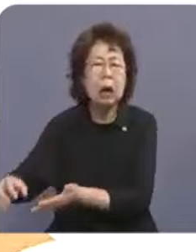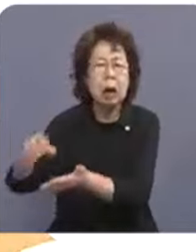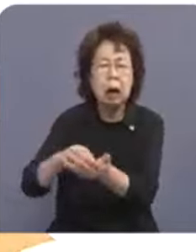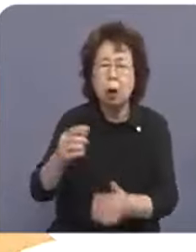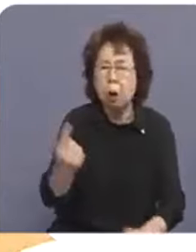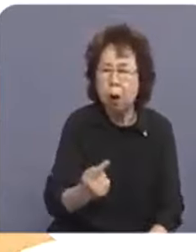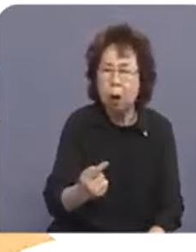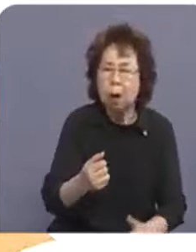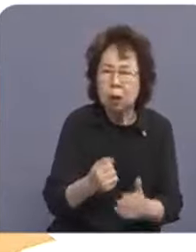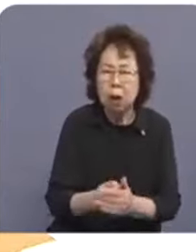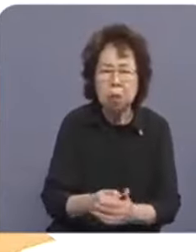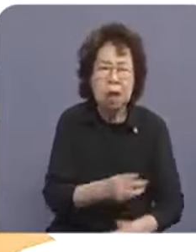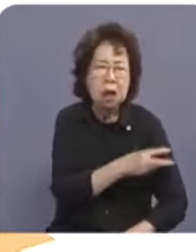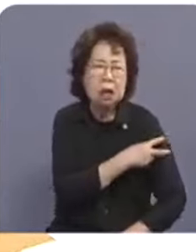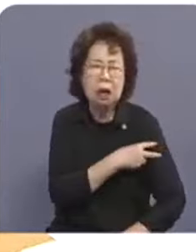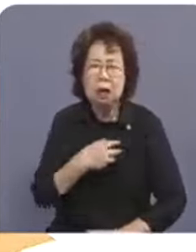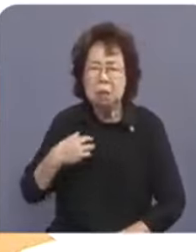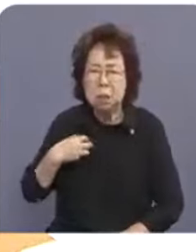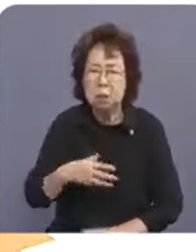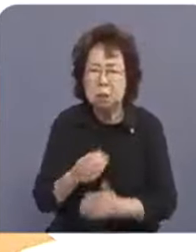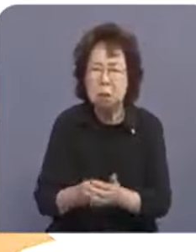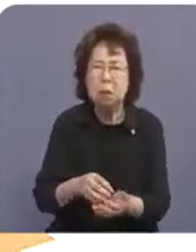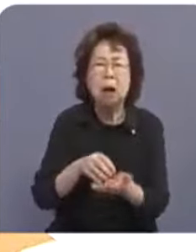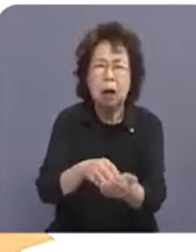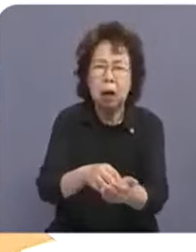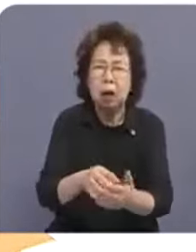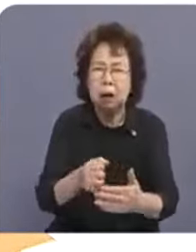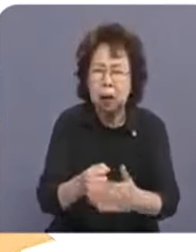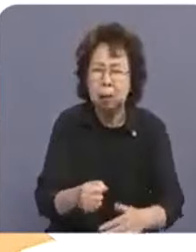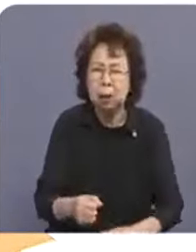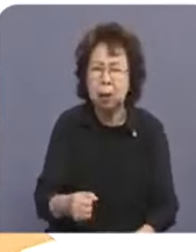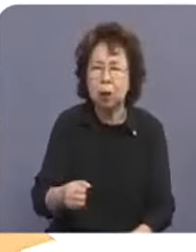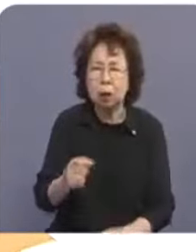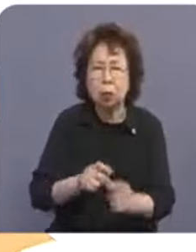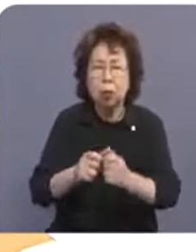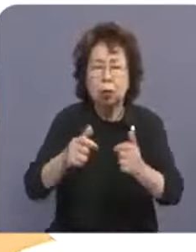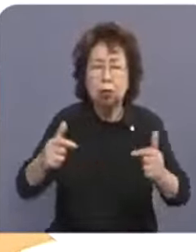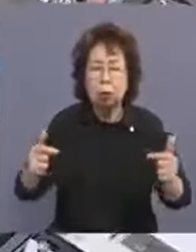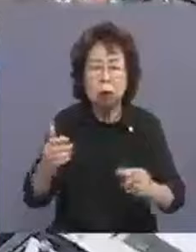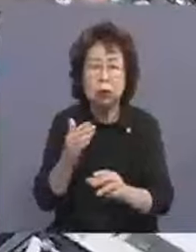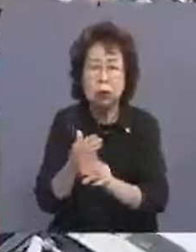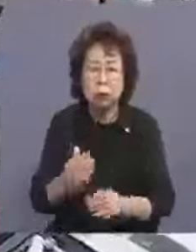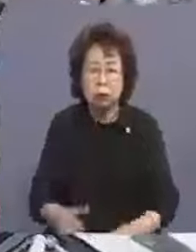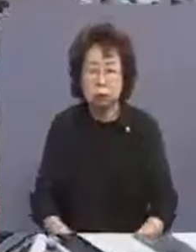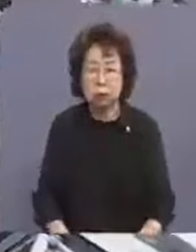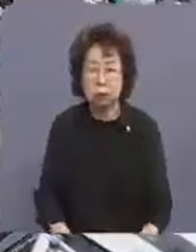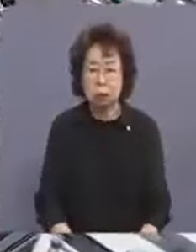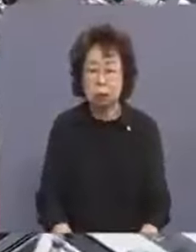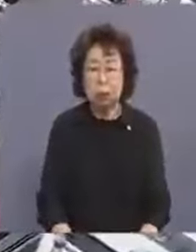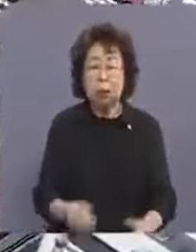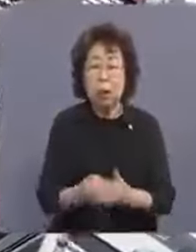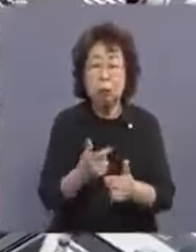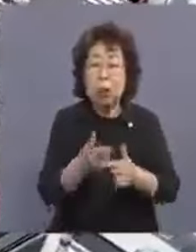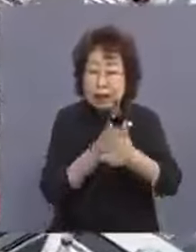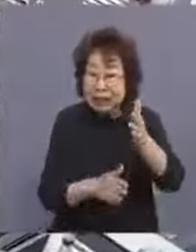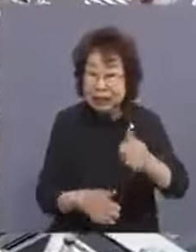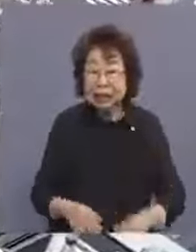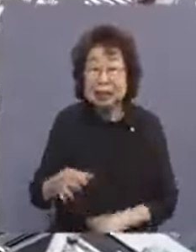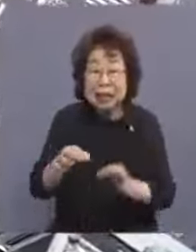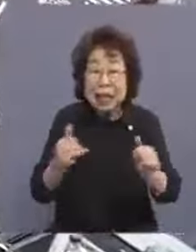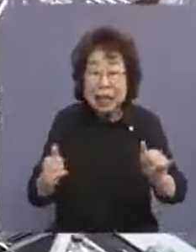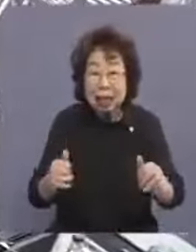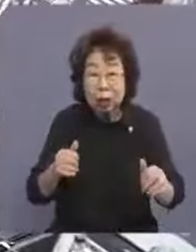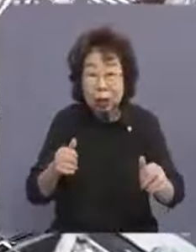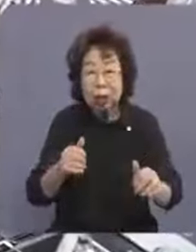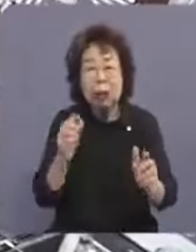그 경비라든지 이런 사람들이 개입되면서 수가 자꾸 늘어난 거예요. 이에 따라 부산시는 상인들을